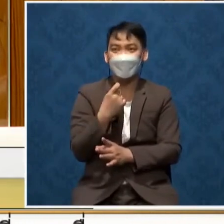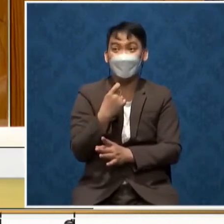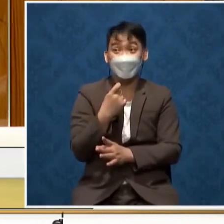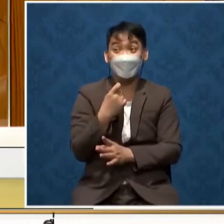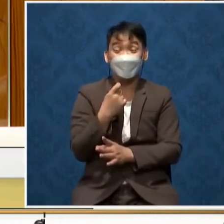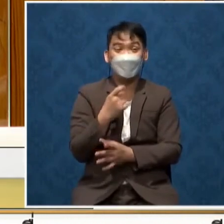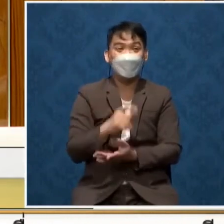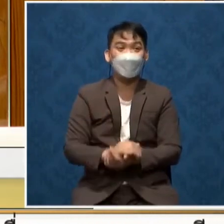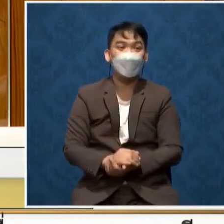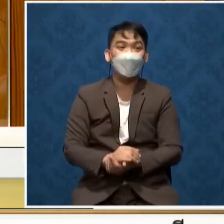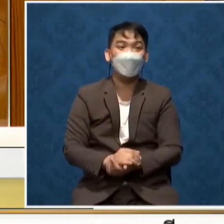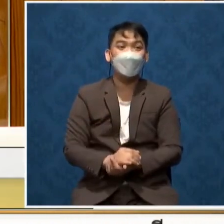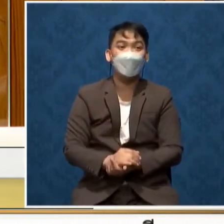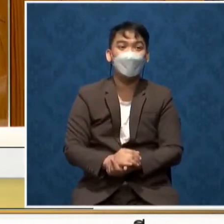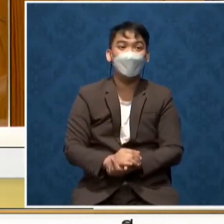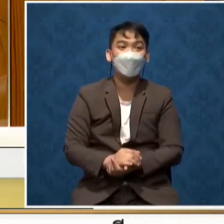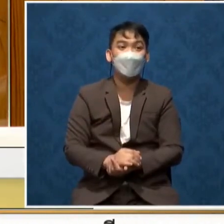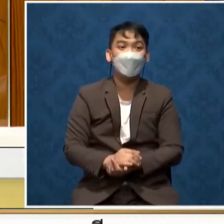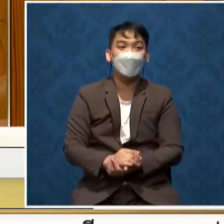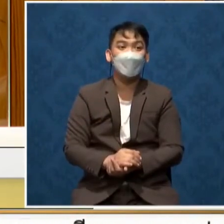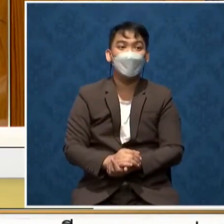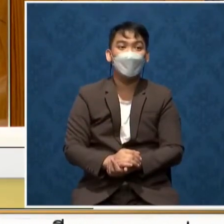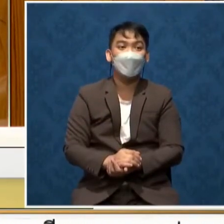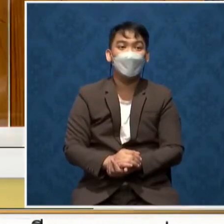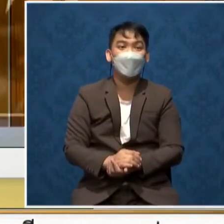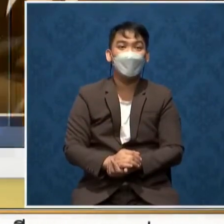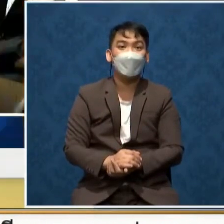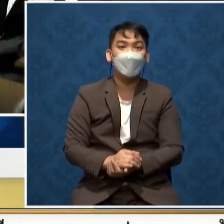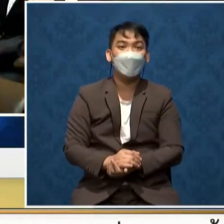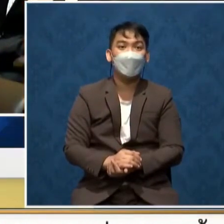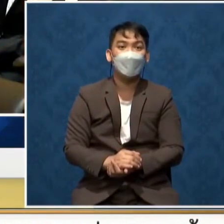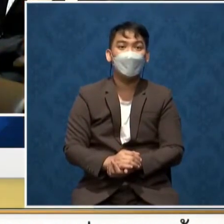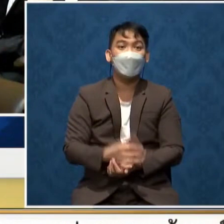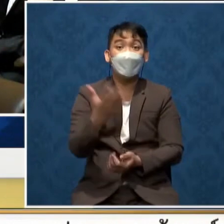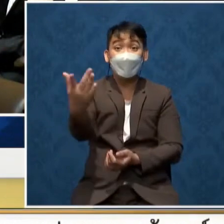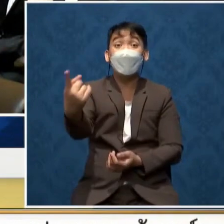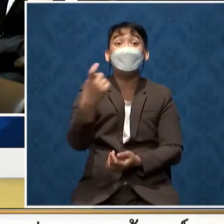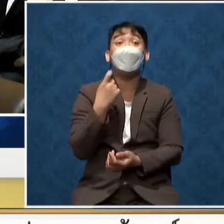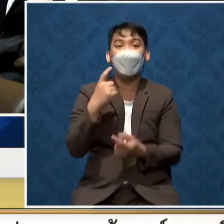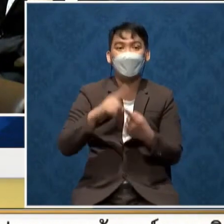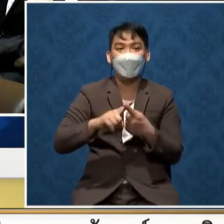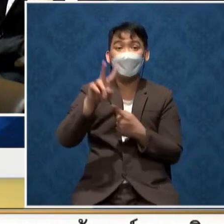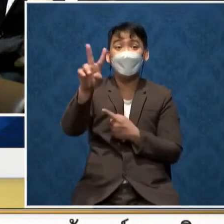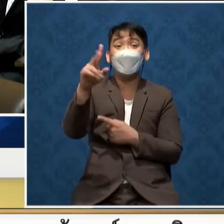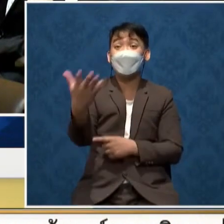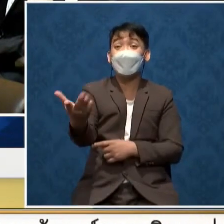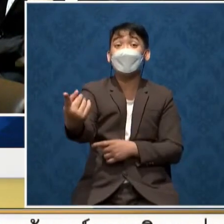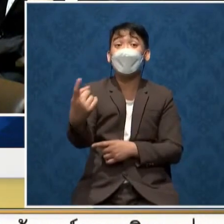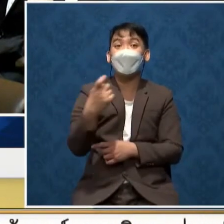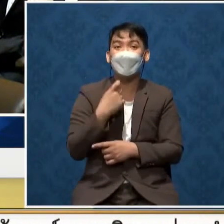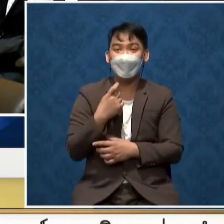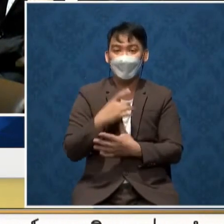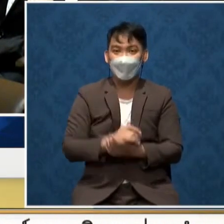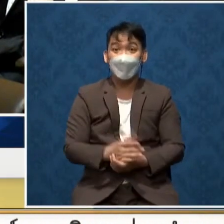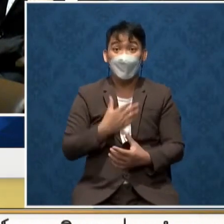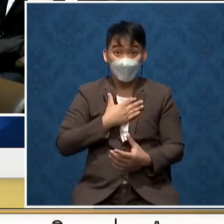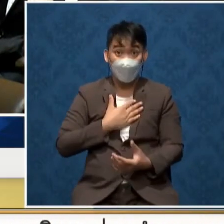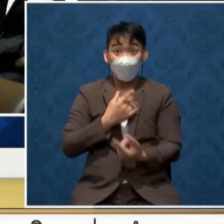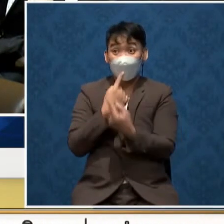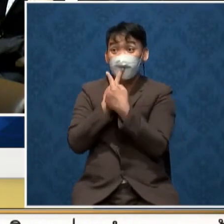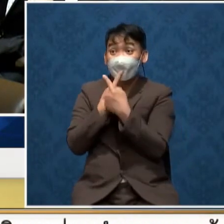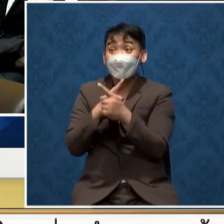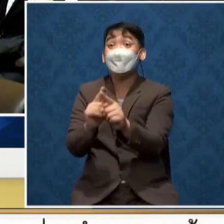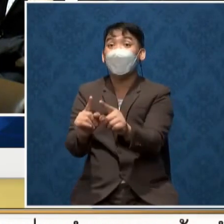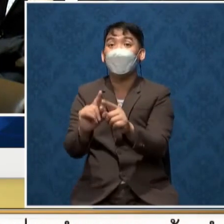งเกียรตินะครับจากคำถามที่2ของท่านนั้นนะครับผมก็ขออนุญาตตอบดังนี้นะครับ